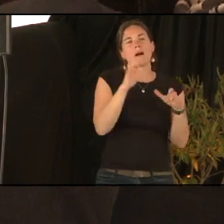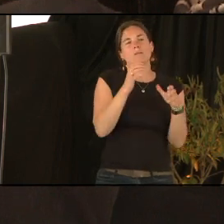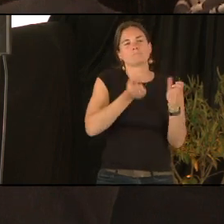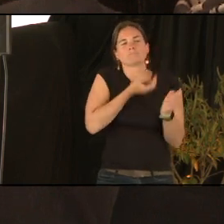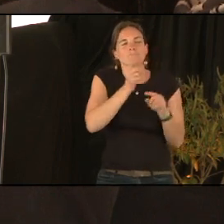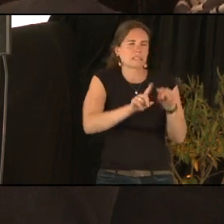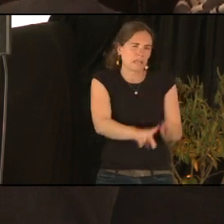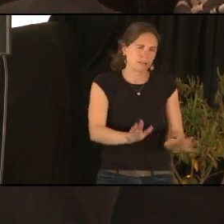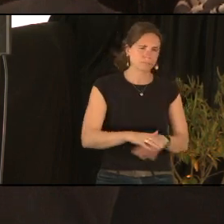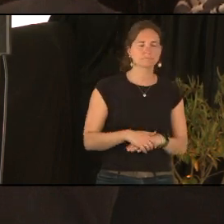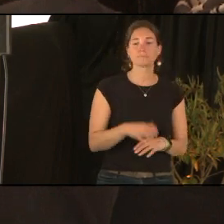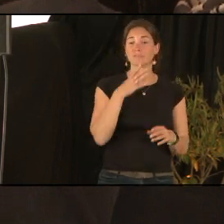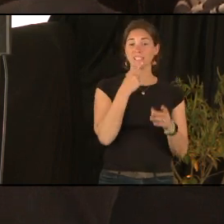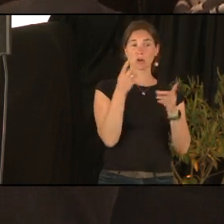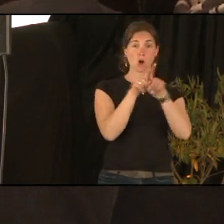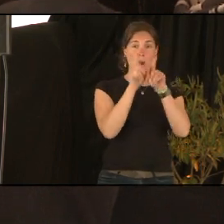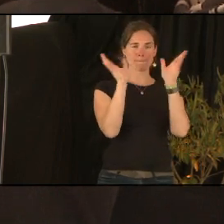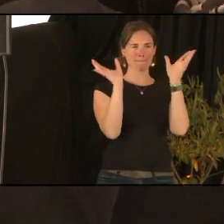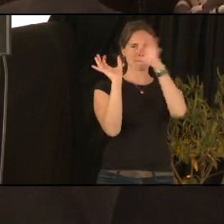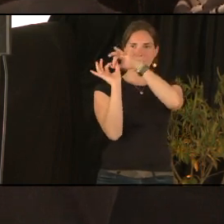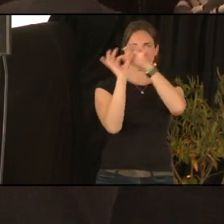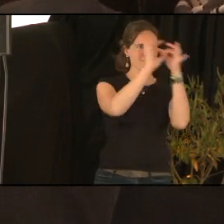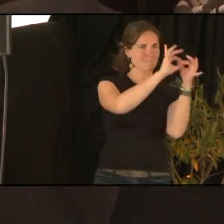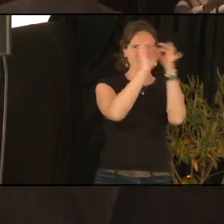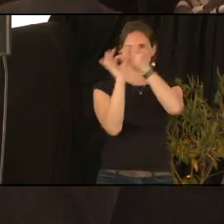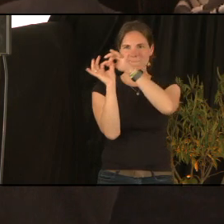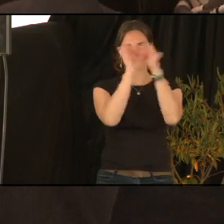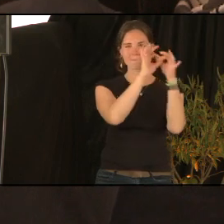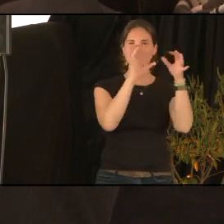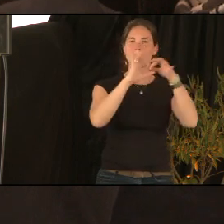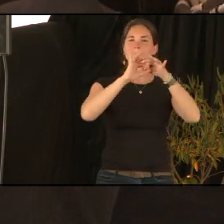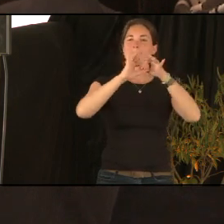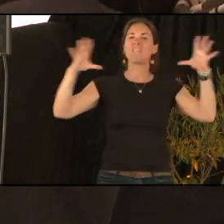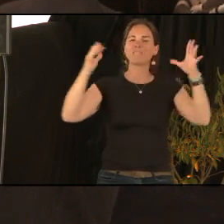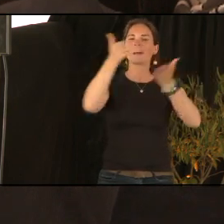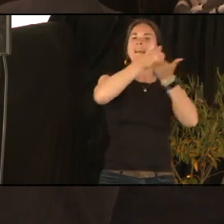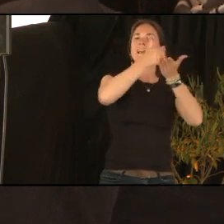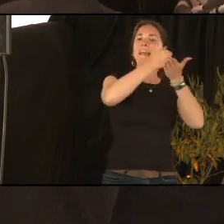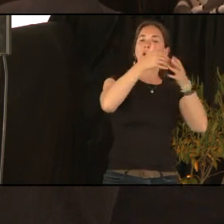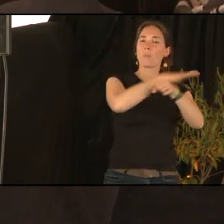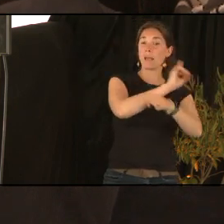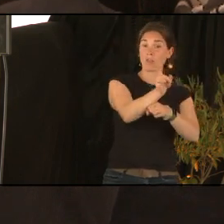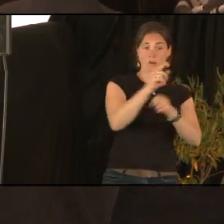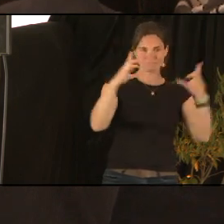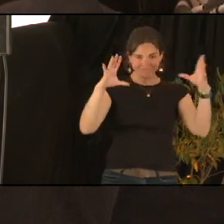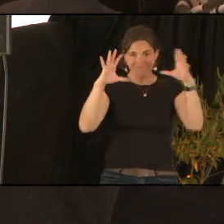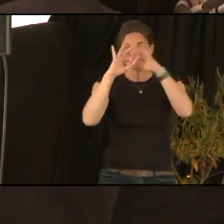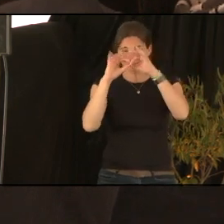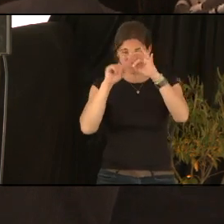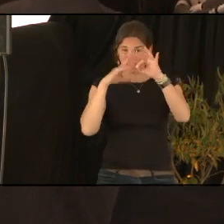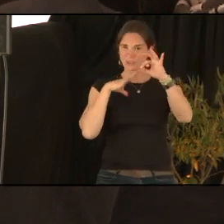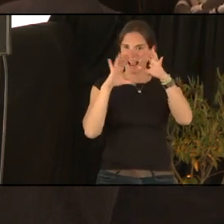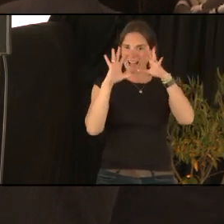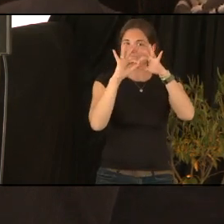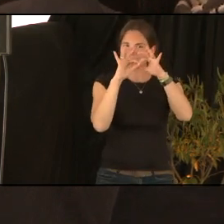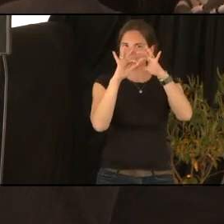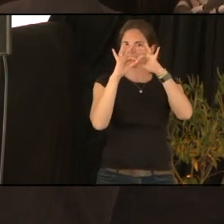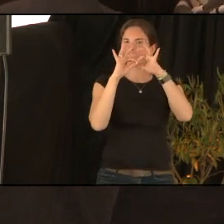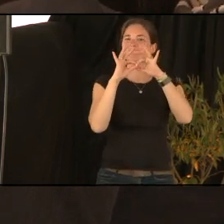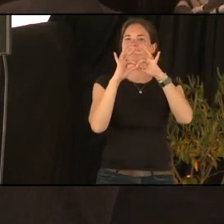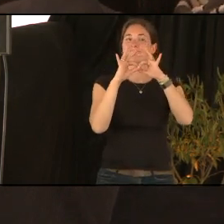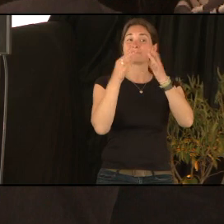parler, mais en tout cas, il y avait quelque chose qui m'intéressait dans le fait qu'il ne soit pas complètement coupé du monde humain, puisque c'est un